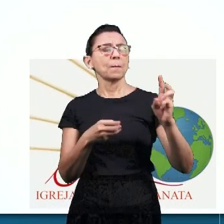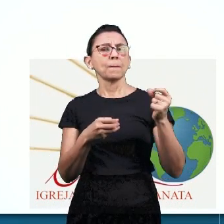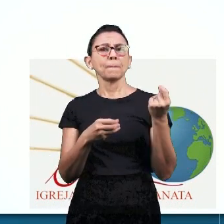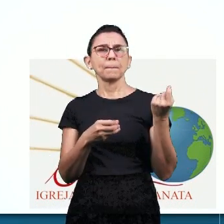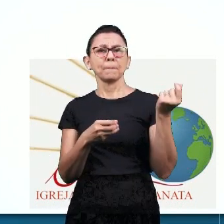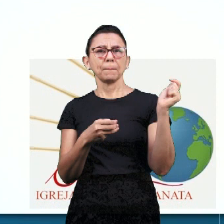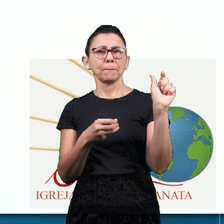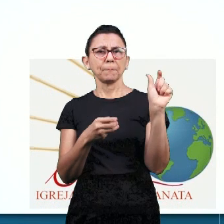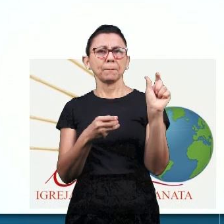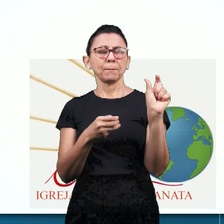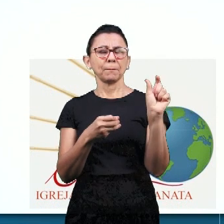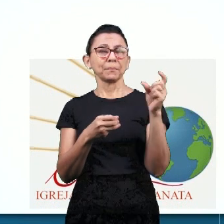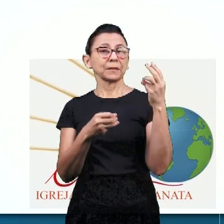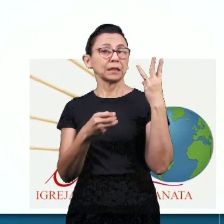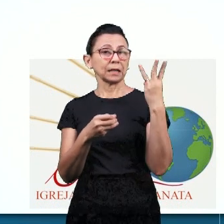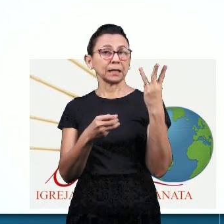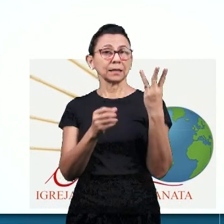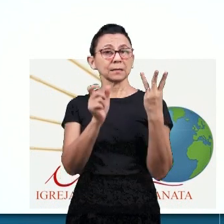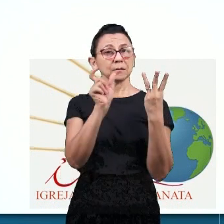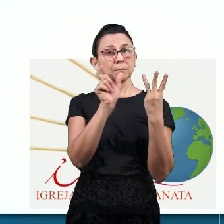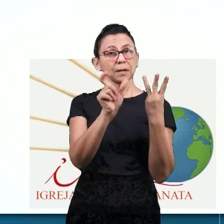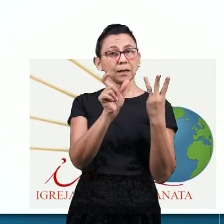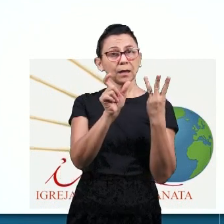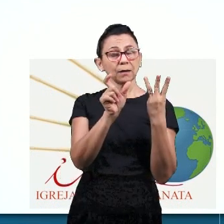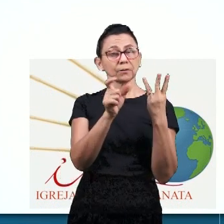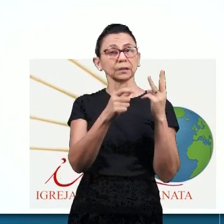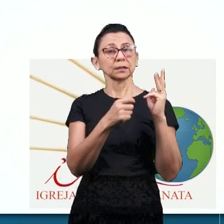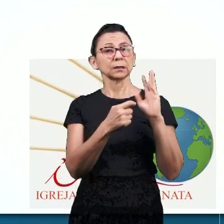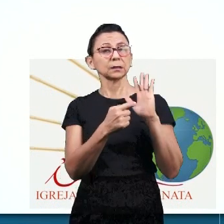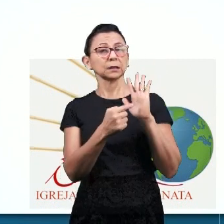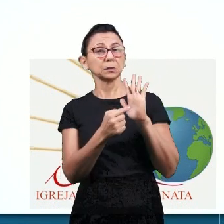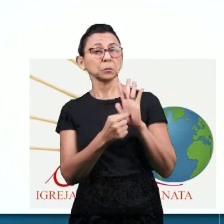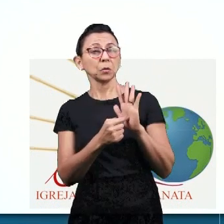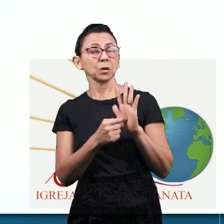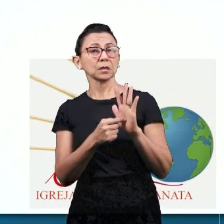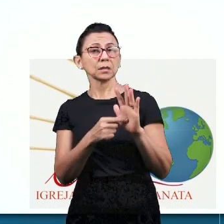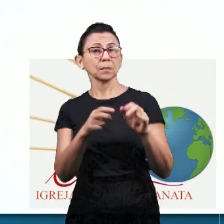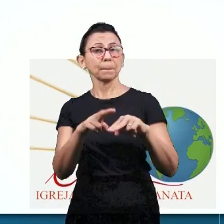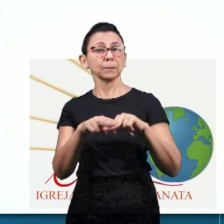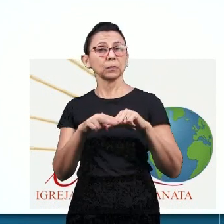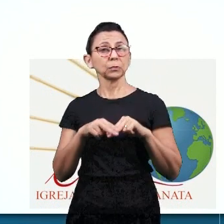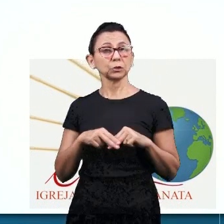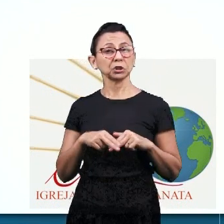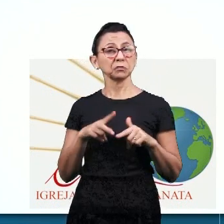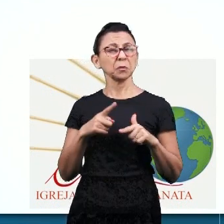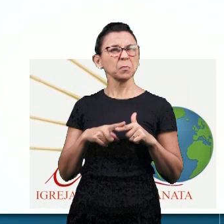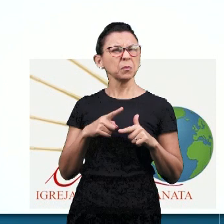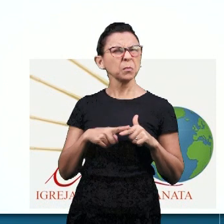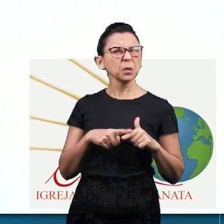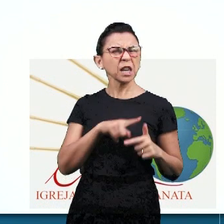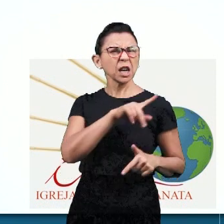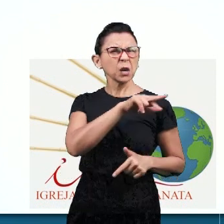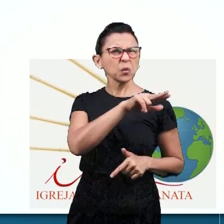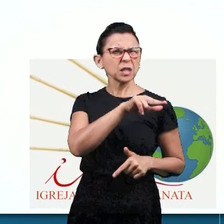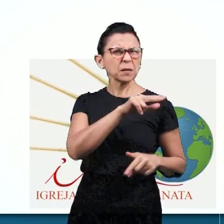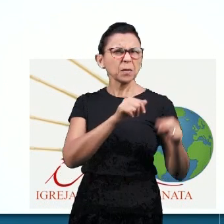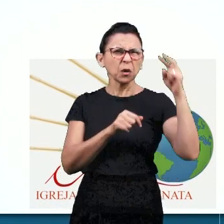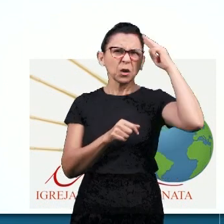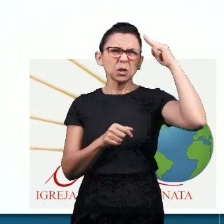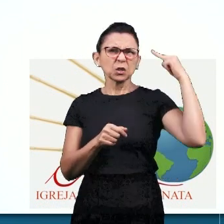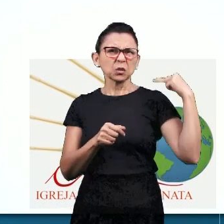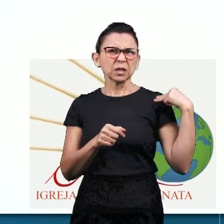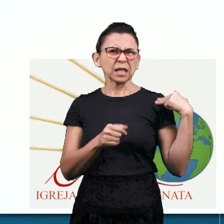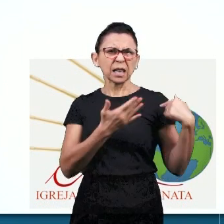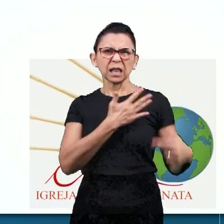raisons par lesquelles les frères de Joseph nous l'aimaient pas. Trois mots qui identifiaient